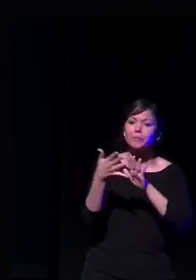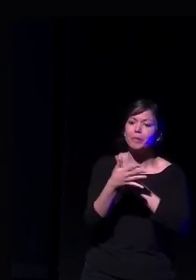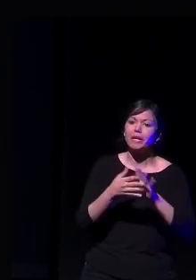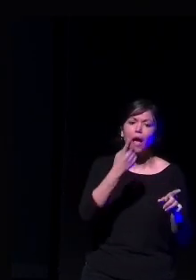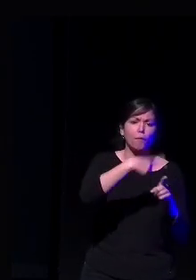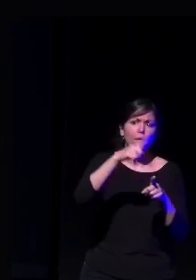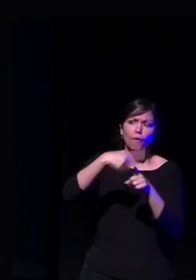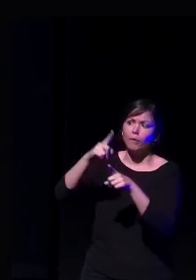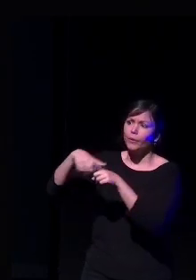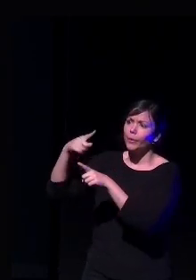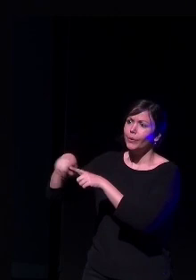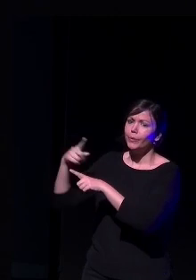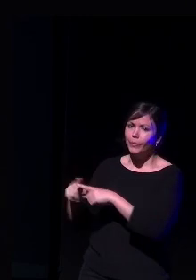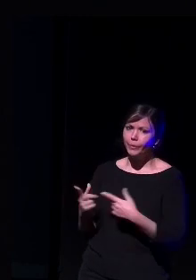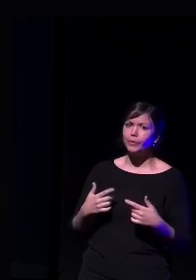moltes coses.